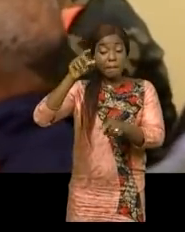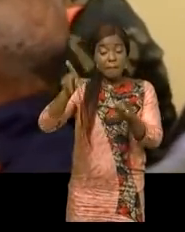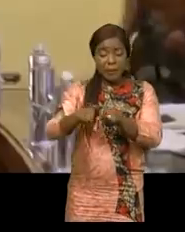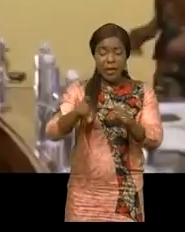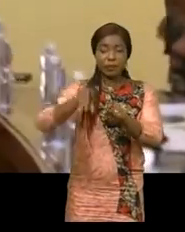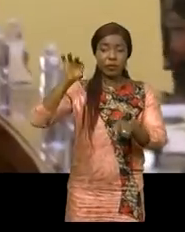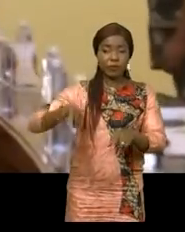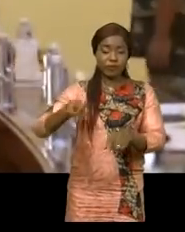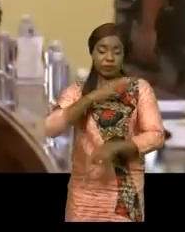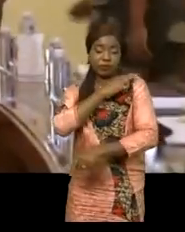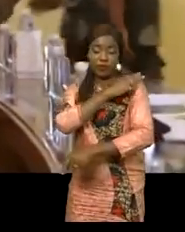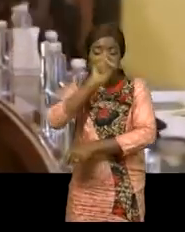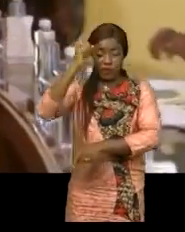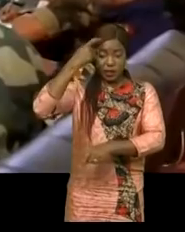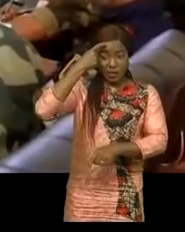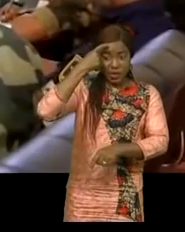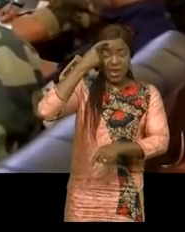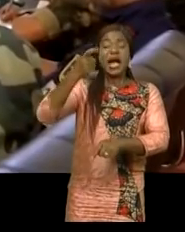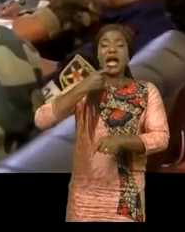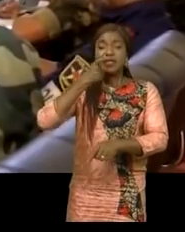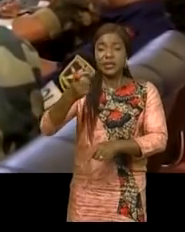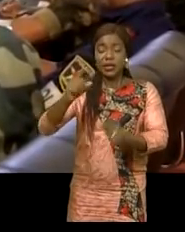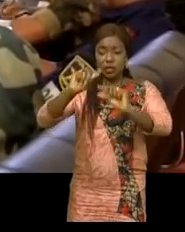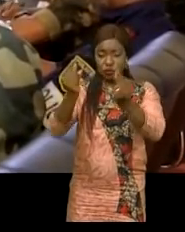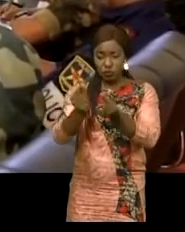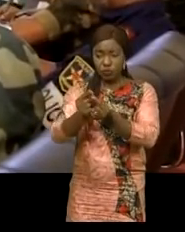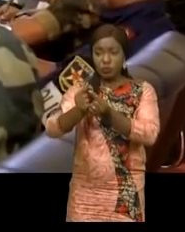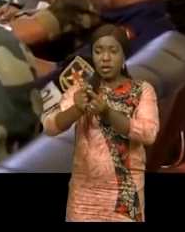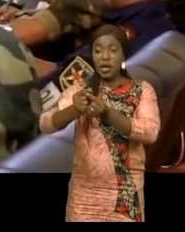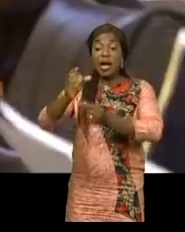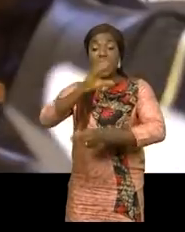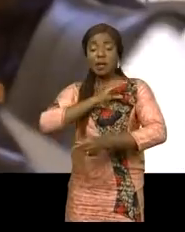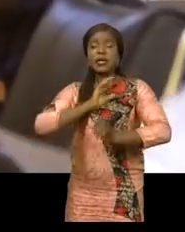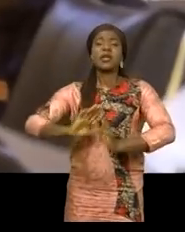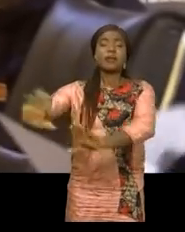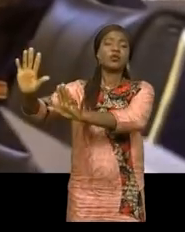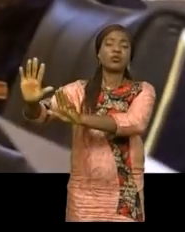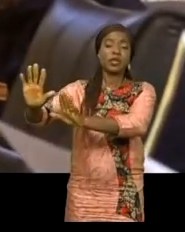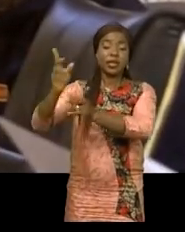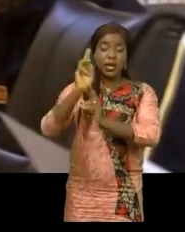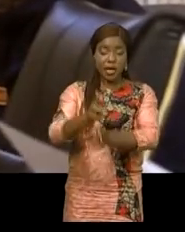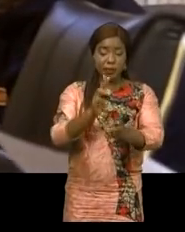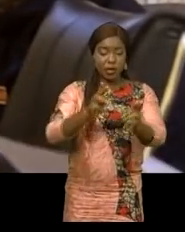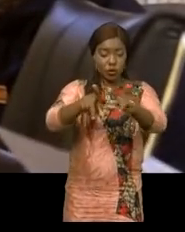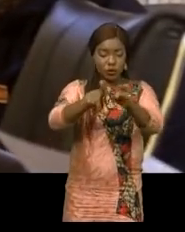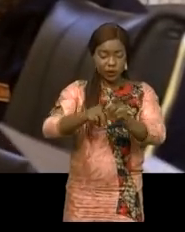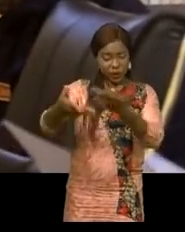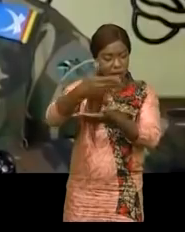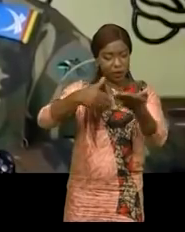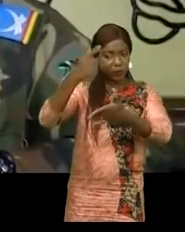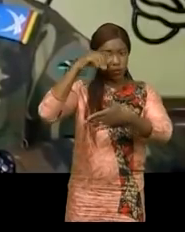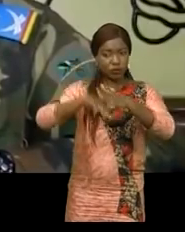tyran général le guen kachna johnny a appelé le groupe armé à se préparer à déposer les armes et à deux programmes de der spiegel et